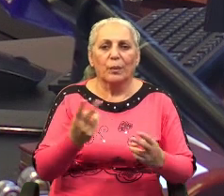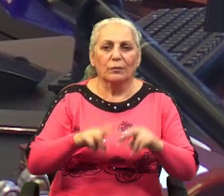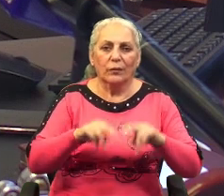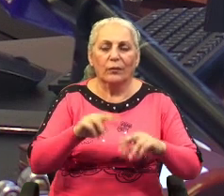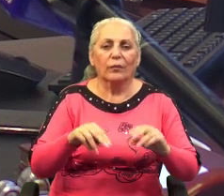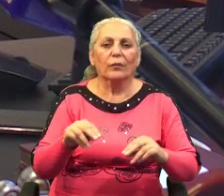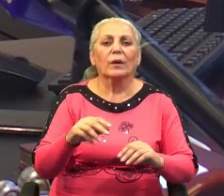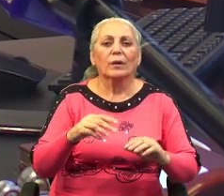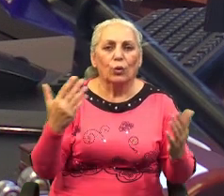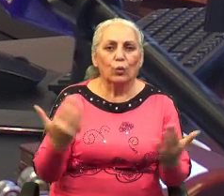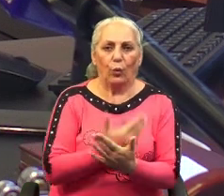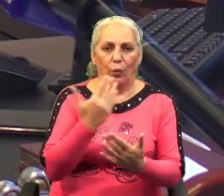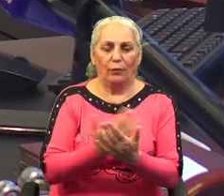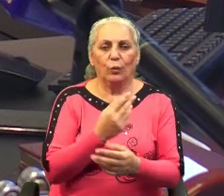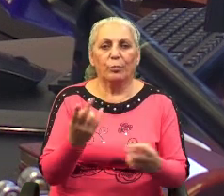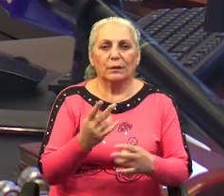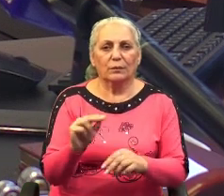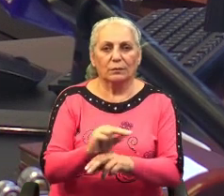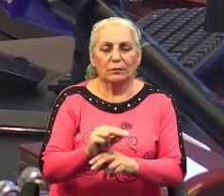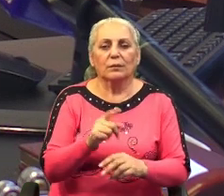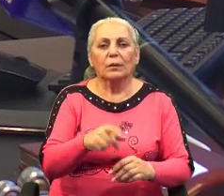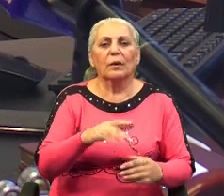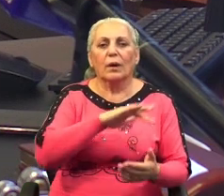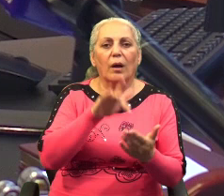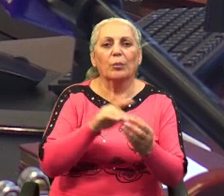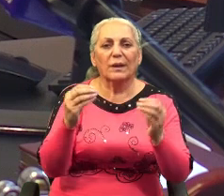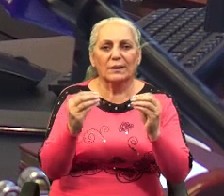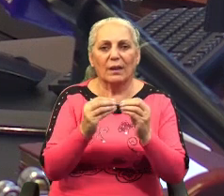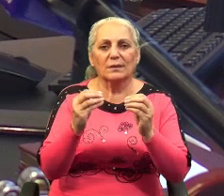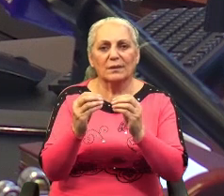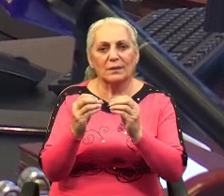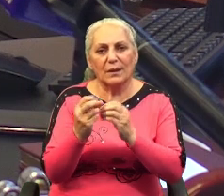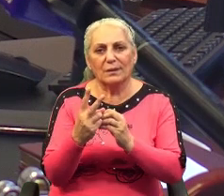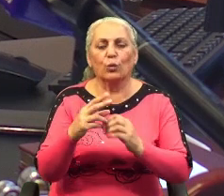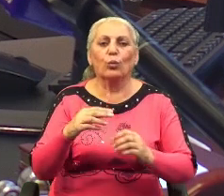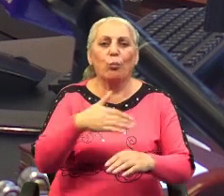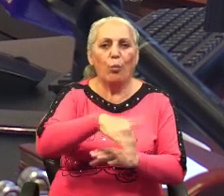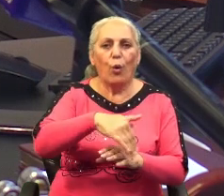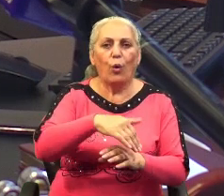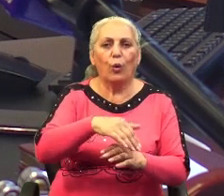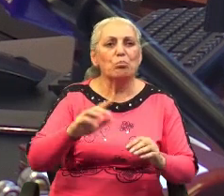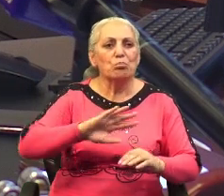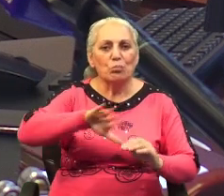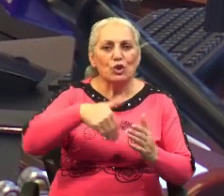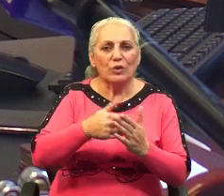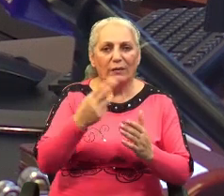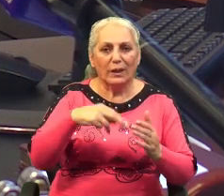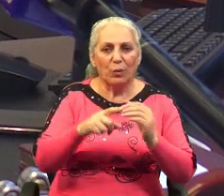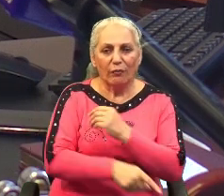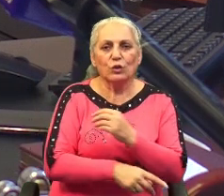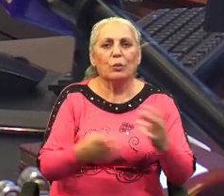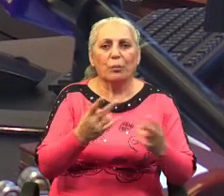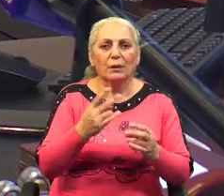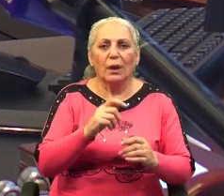հիմնանորոգման աշխատանքները և քաղաքում 10-ից 12 փողոց միջև տարեվերջ արդեն ասֆալտապատած փողոցներ